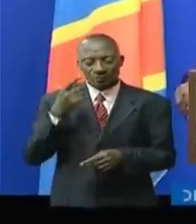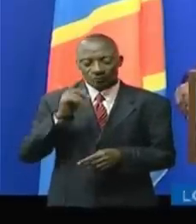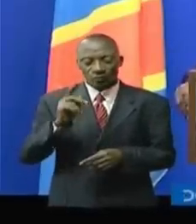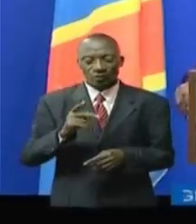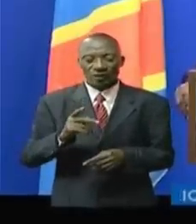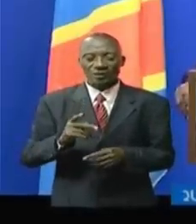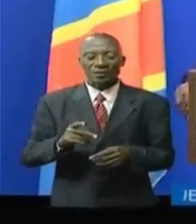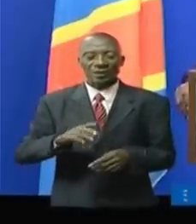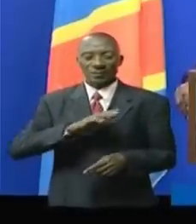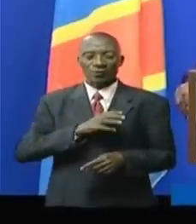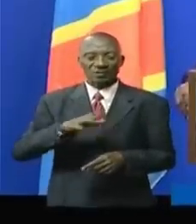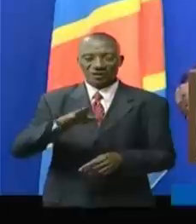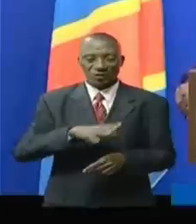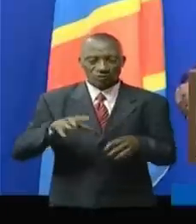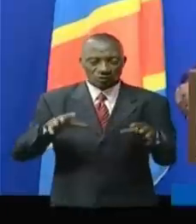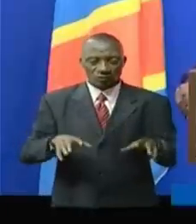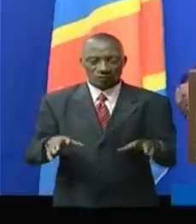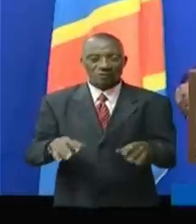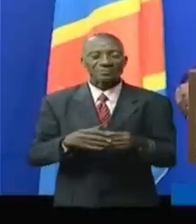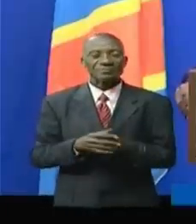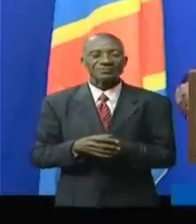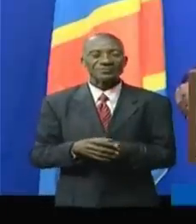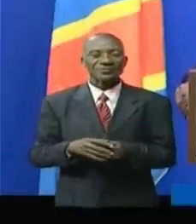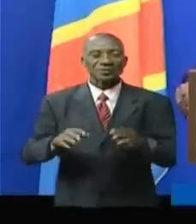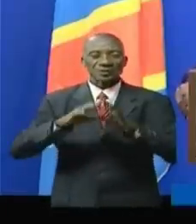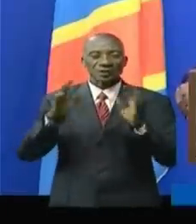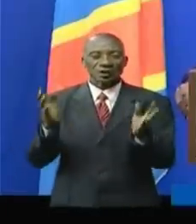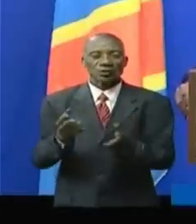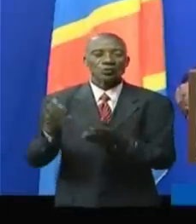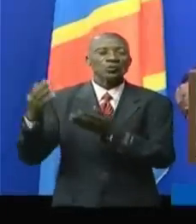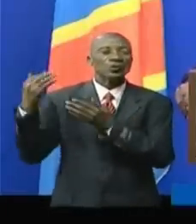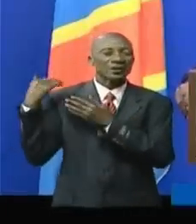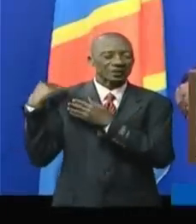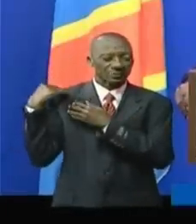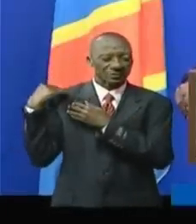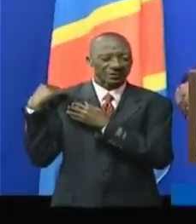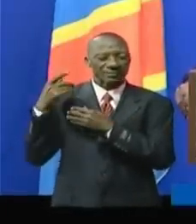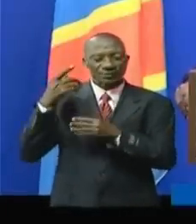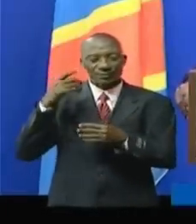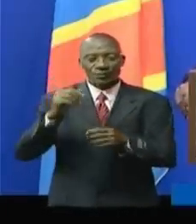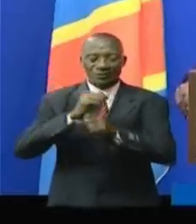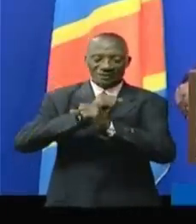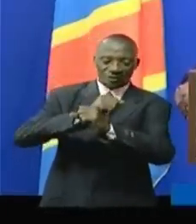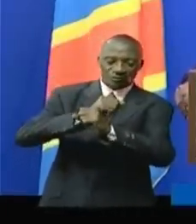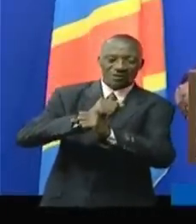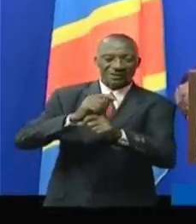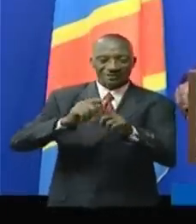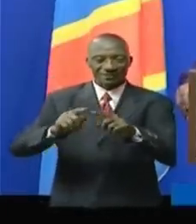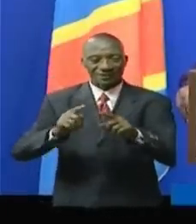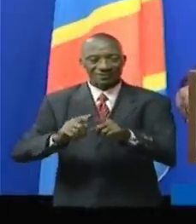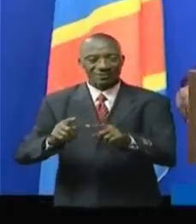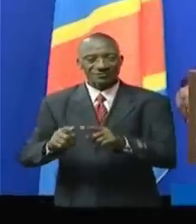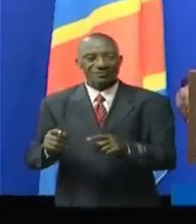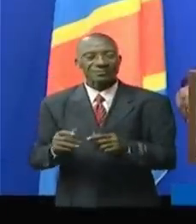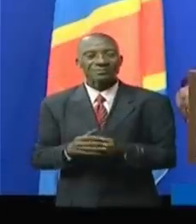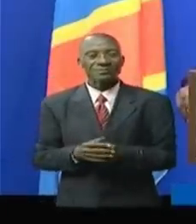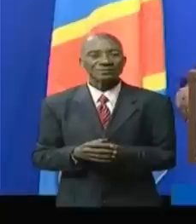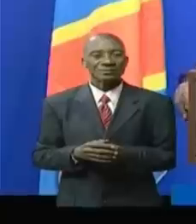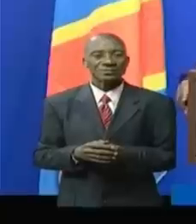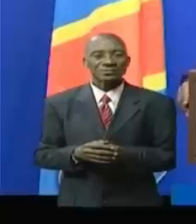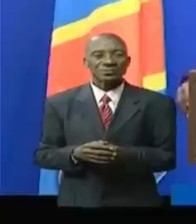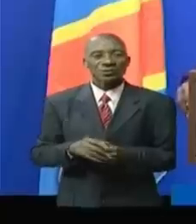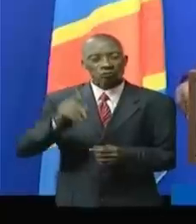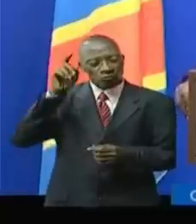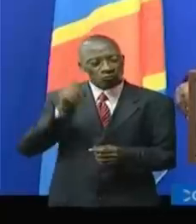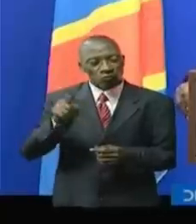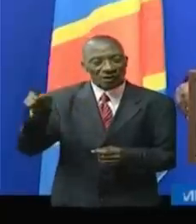congolaise, à tous les responsables des services de renseignement et de sécurité, de prendre toutes les